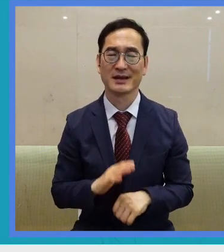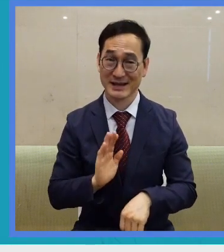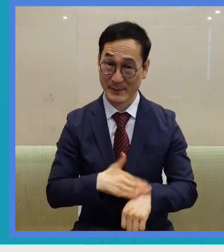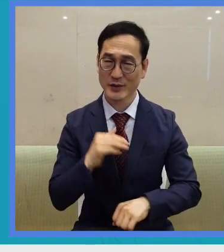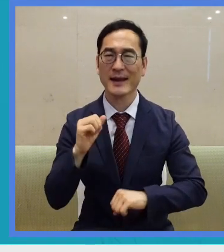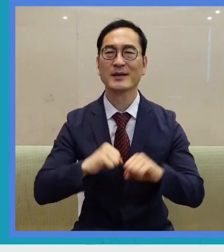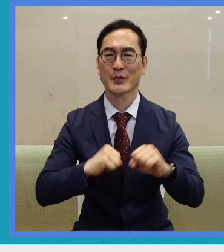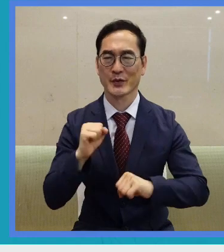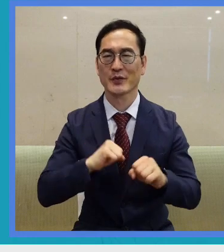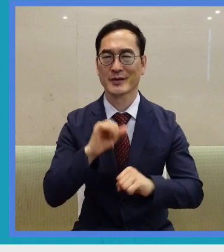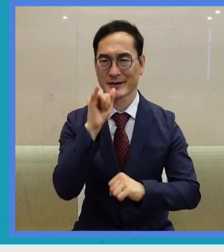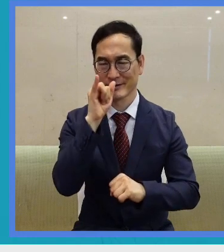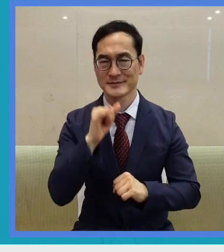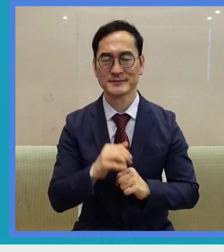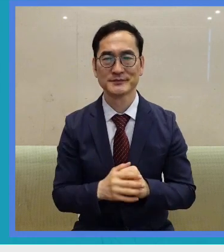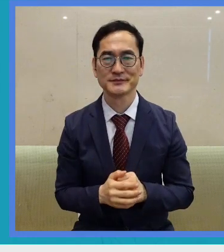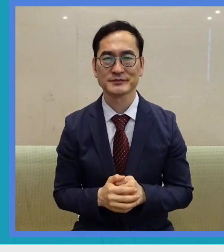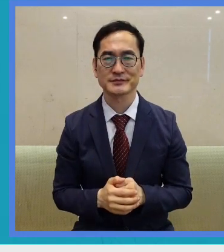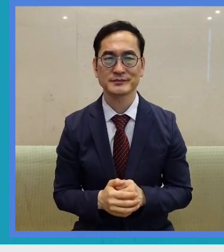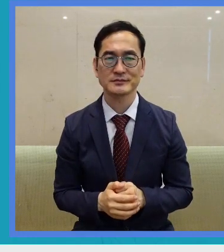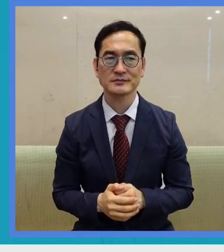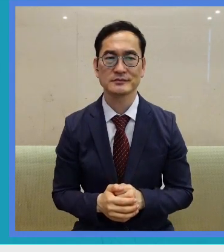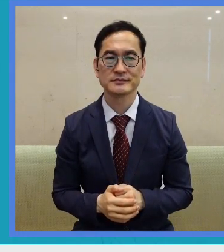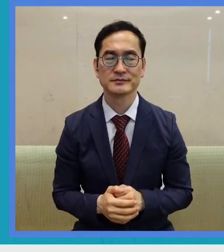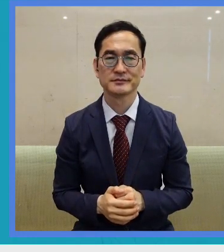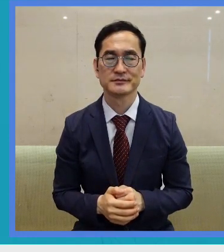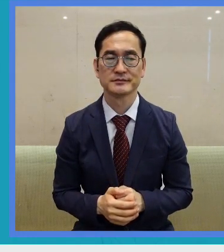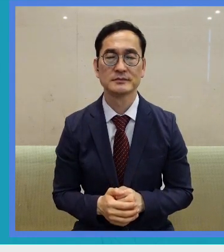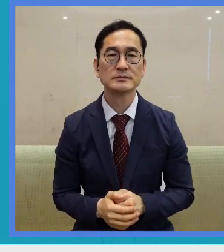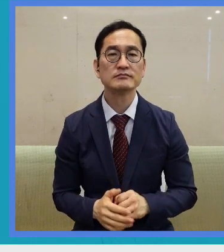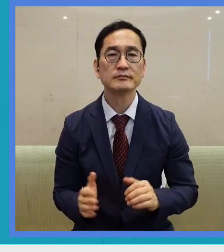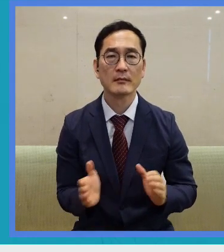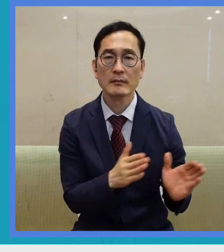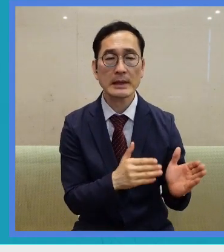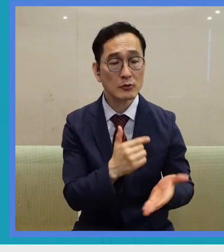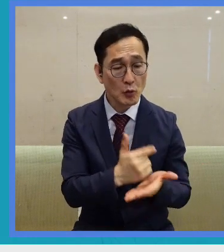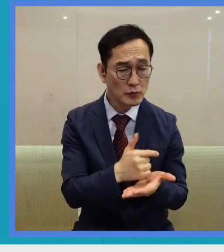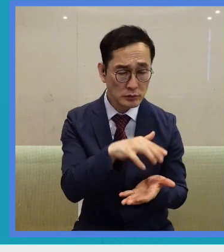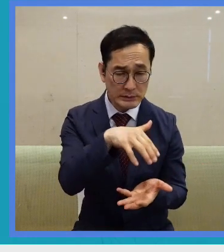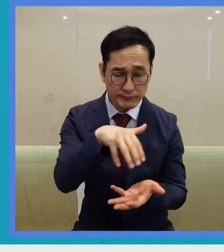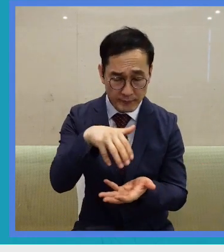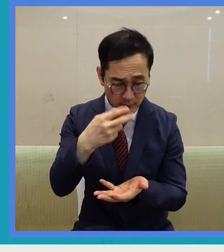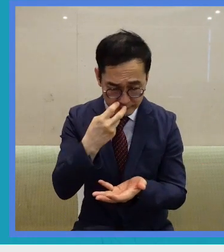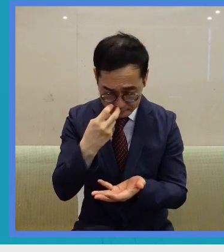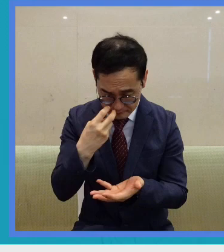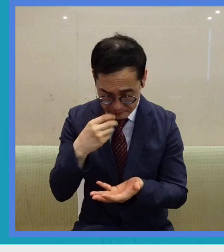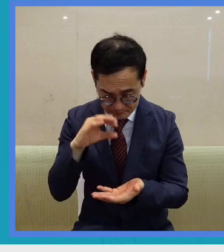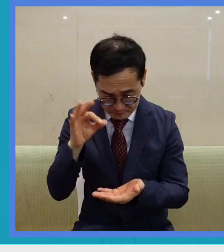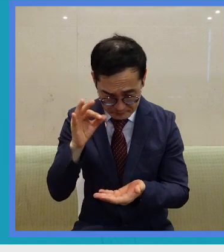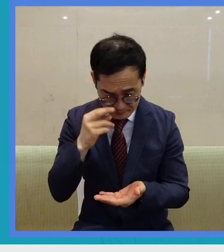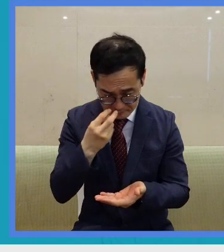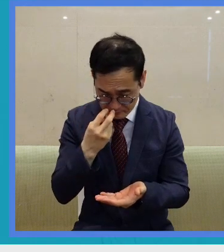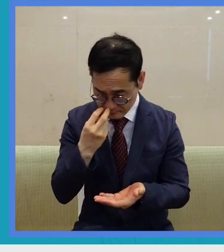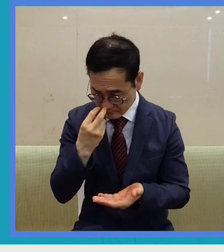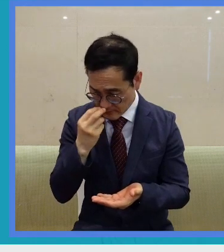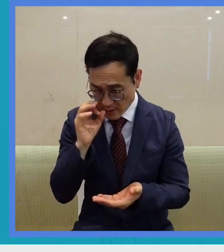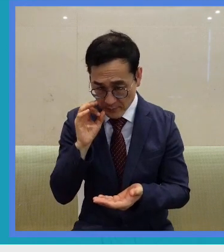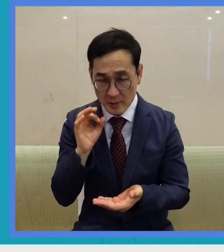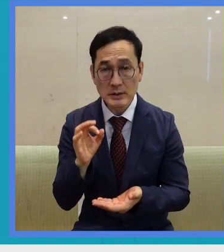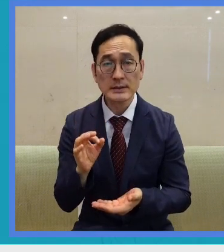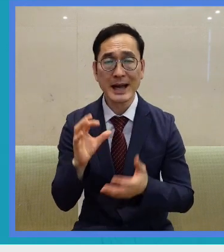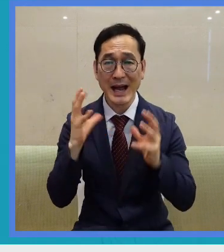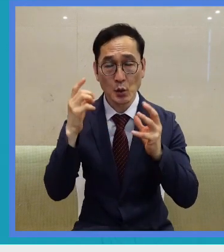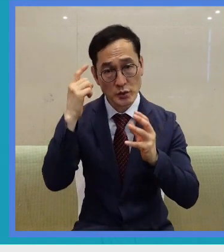그런데 사실은 저희가 이번에 그 논문들 찾아보면서 굉장히 코로나19 시대의 아동 정신